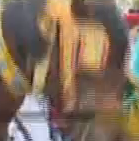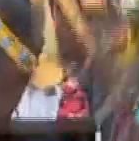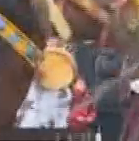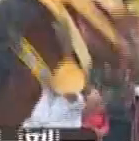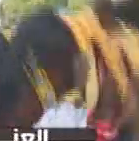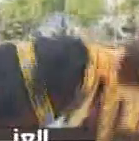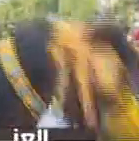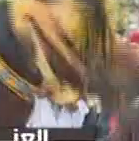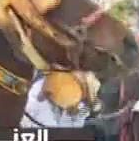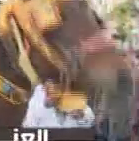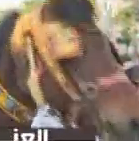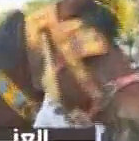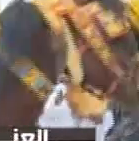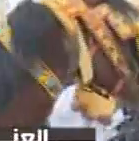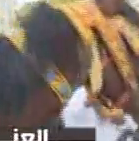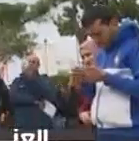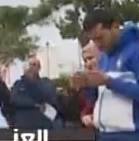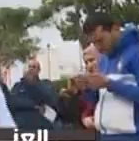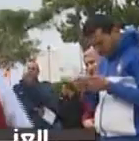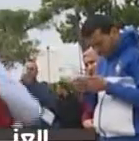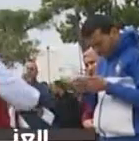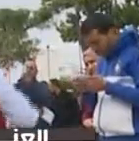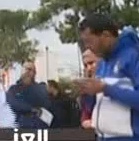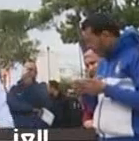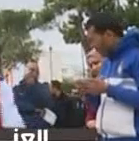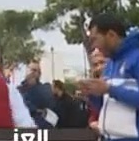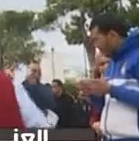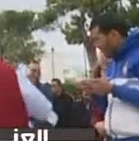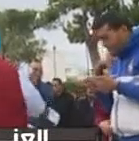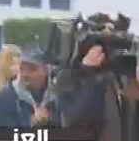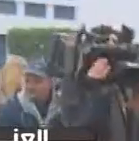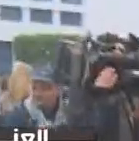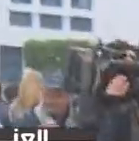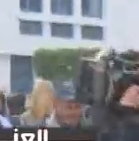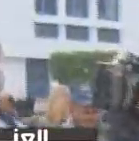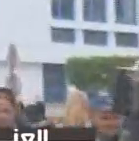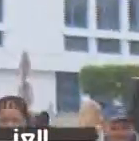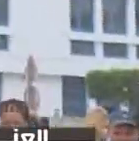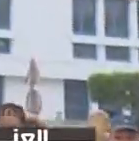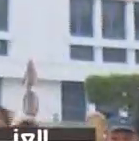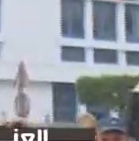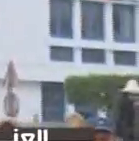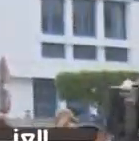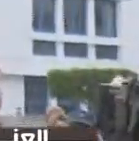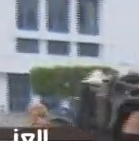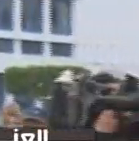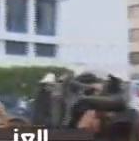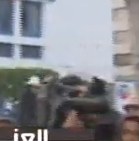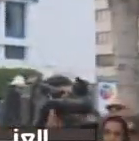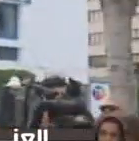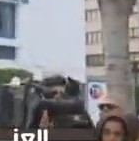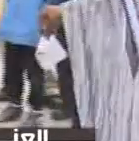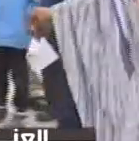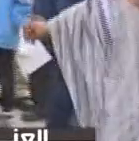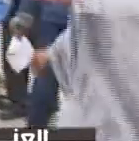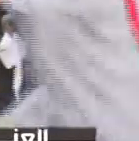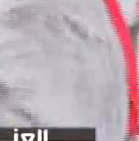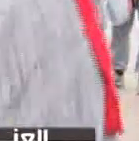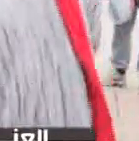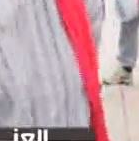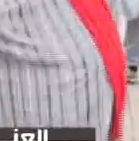محاكاة لأجواء مهرجان لوحات يوتيوبر في شارع الحبيب بورقيبة بالعاصمة ترويجا للوجهة السياحية التونسية.